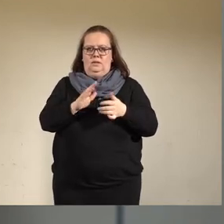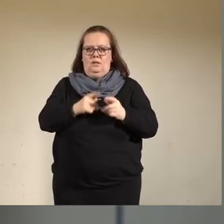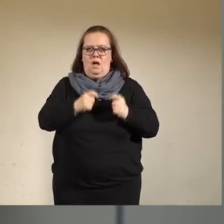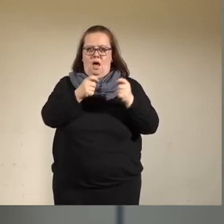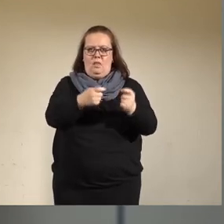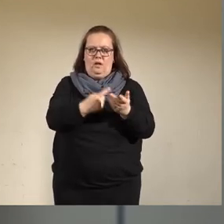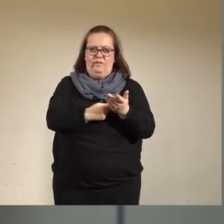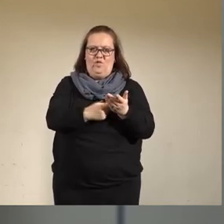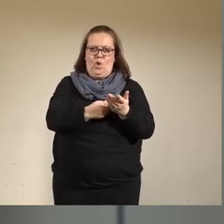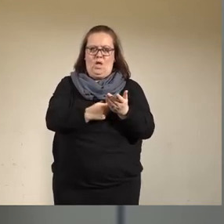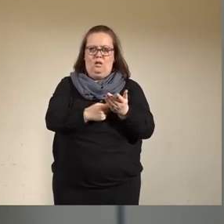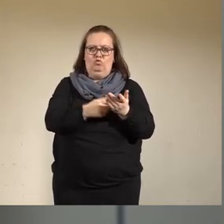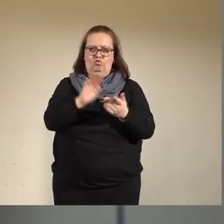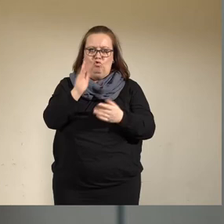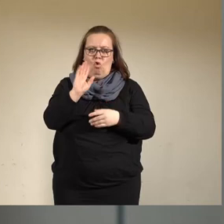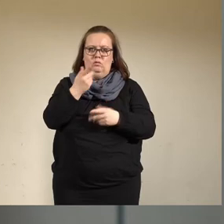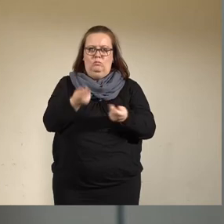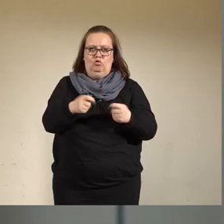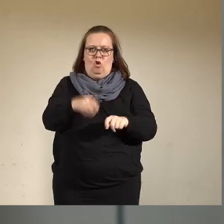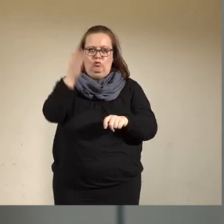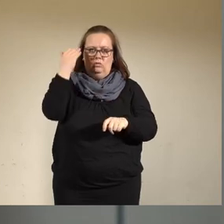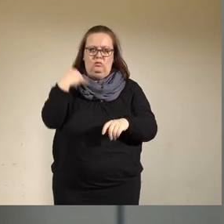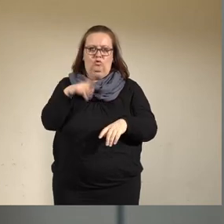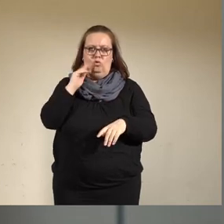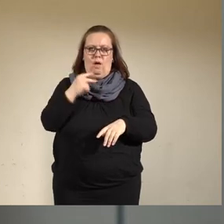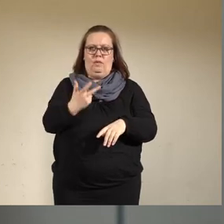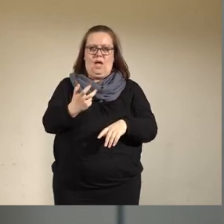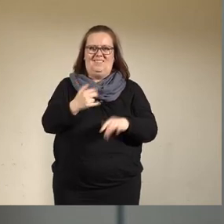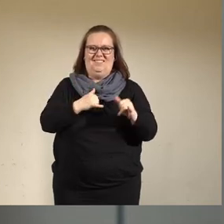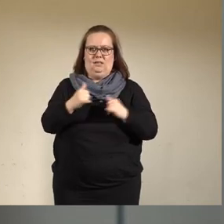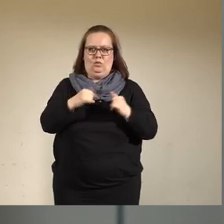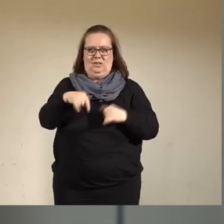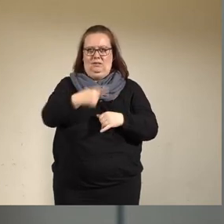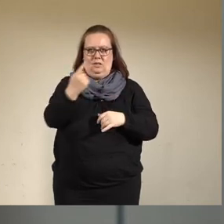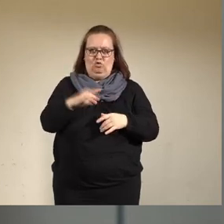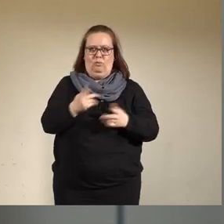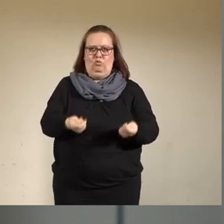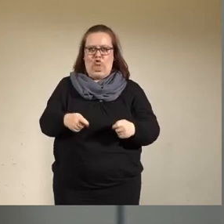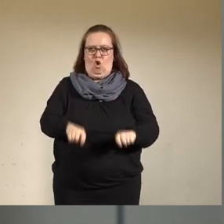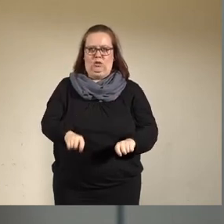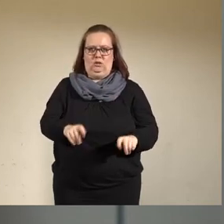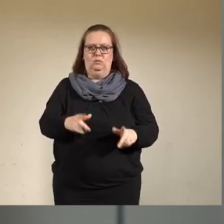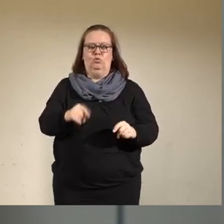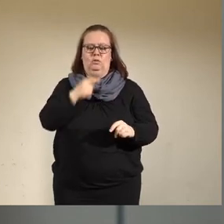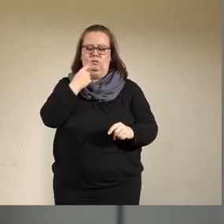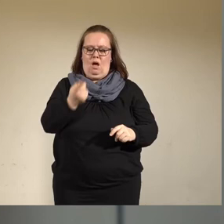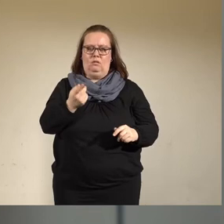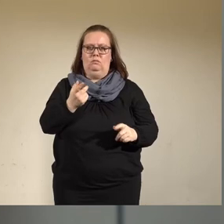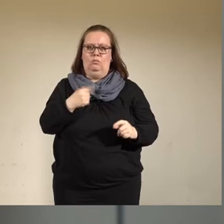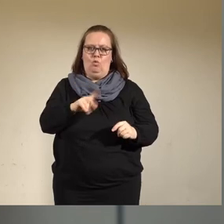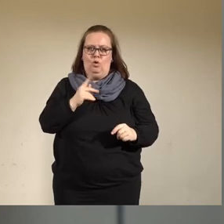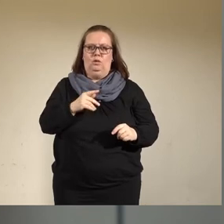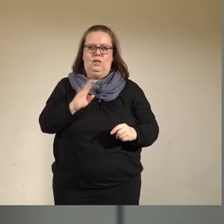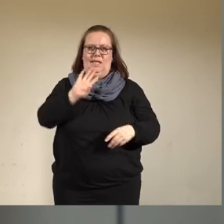Antrag fordert, haben wir eigentlich schon beschlossen. Das haben wir nämlich am 30. Januar diesen Jahres beschlossen, indem wir gesagt haben, dass